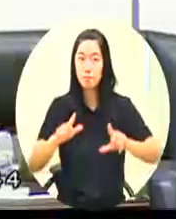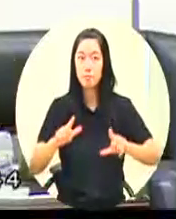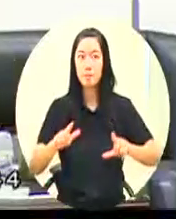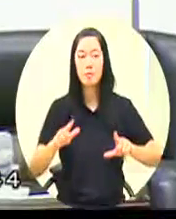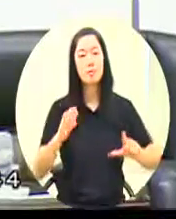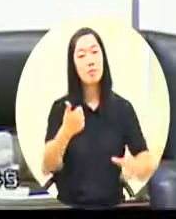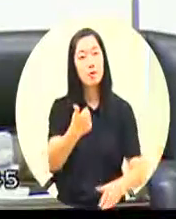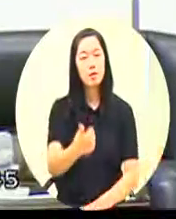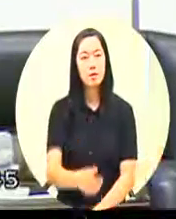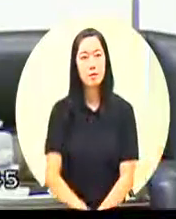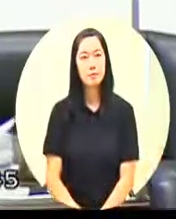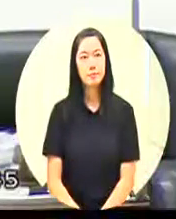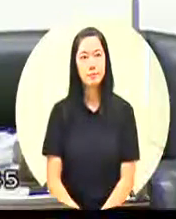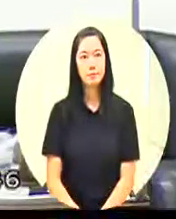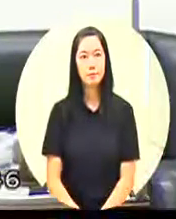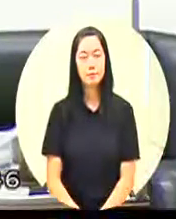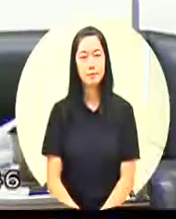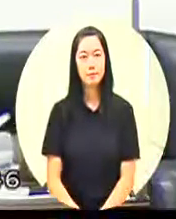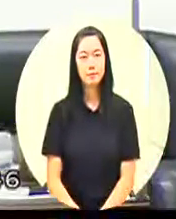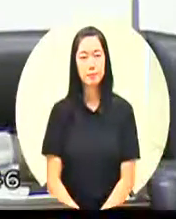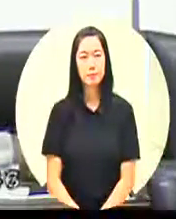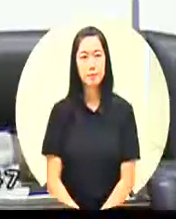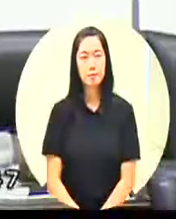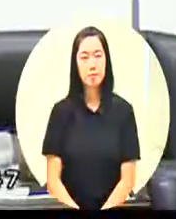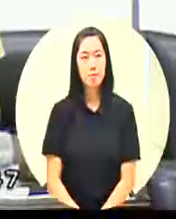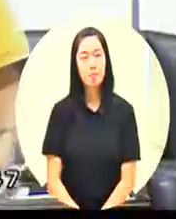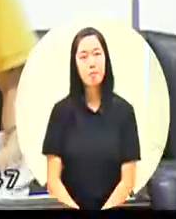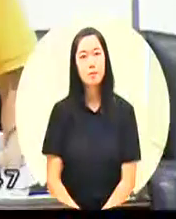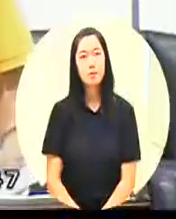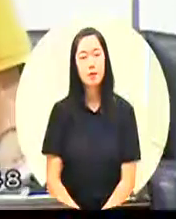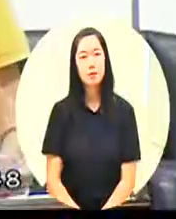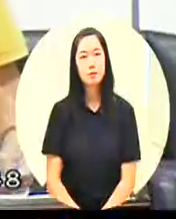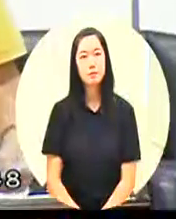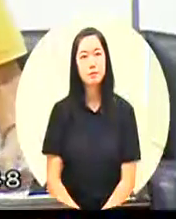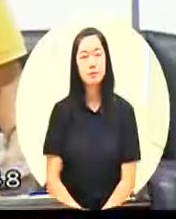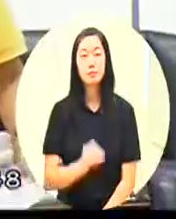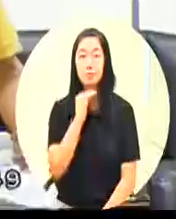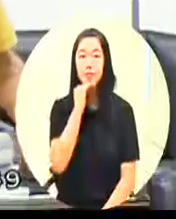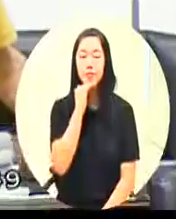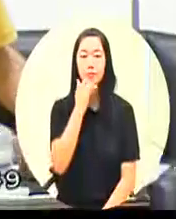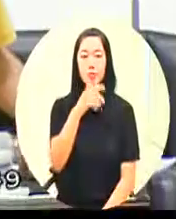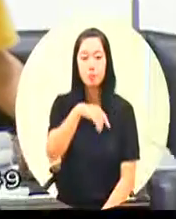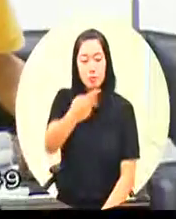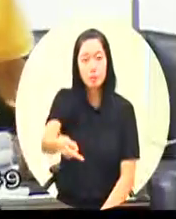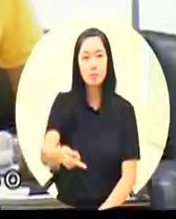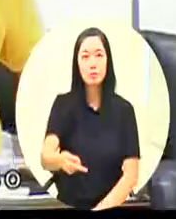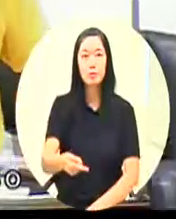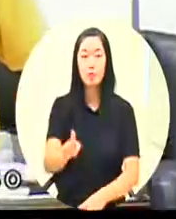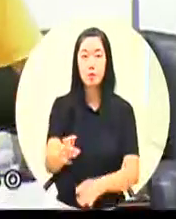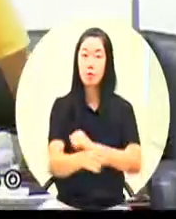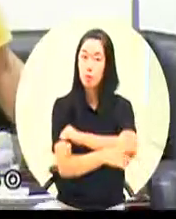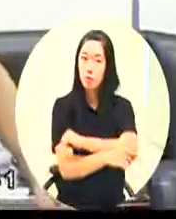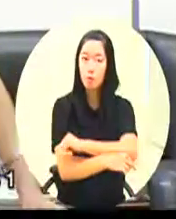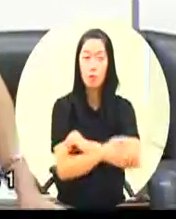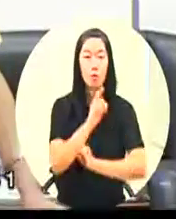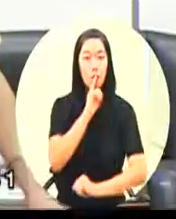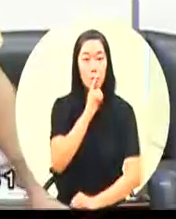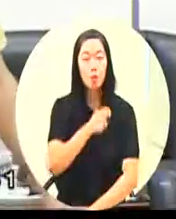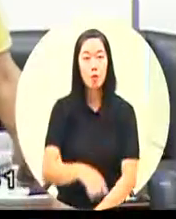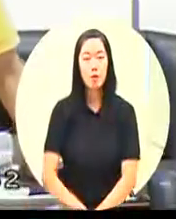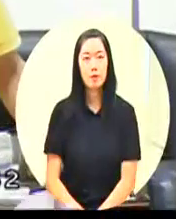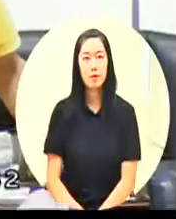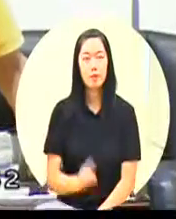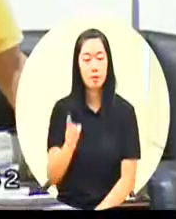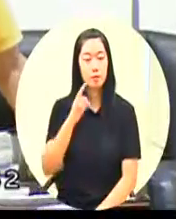的。好、哦，局长，哦，你就要请坐了、哦、再来，你等一下再请底下的人讲，你最后讲说要